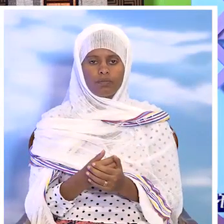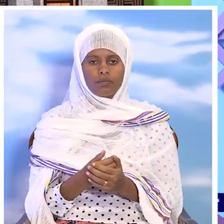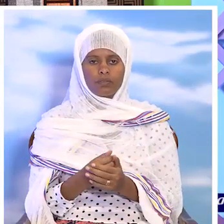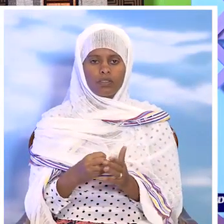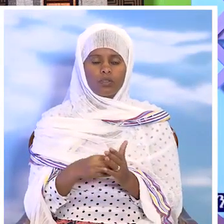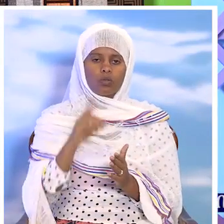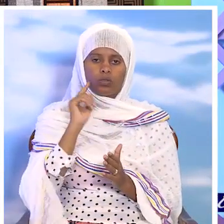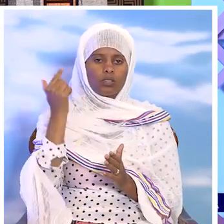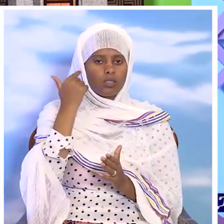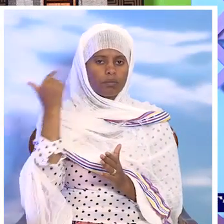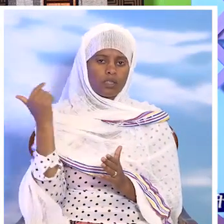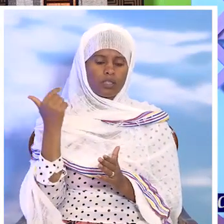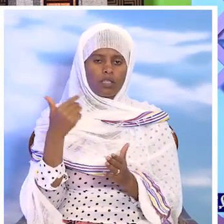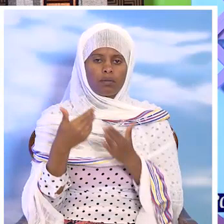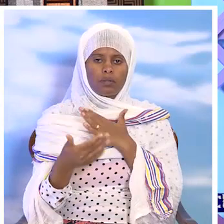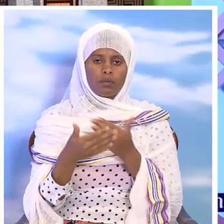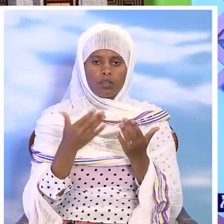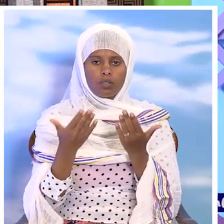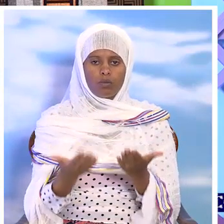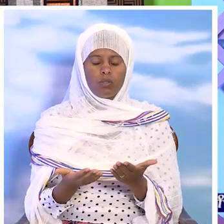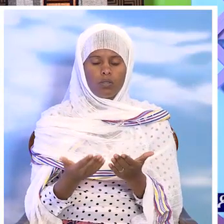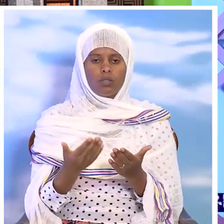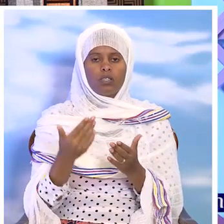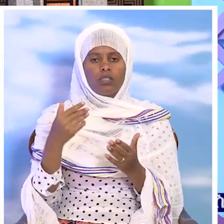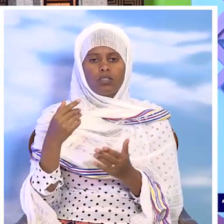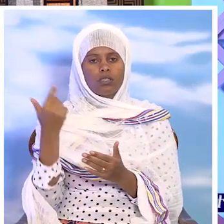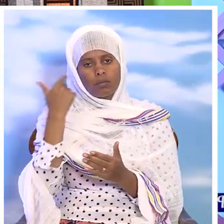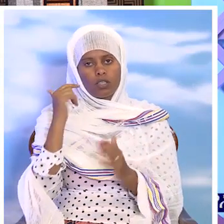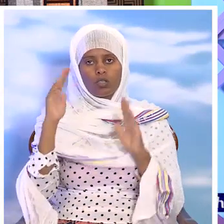ሰሚዒና ኣብቲ ግብሪ ኣብ ግብሪ ኮነውዕሎ ሰሚዒና ድማ ክንነብረሉ